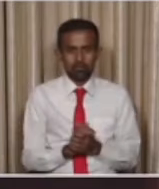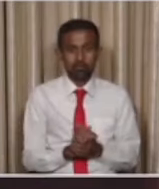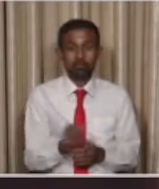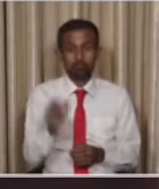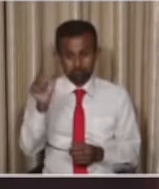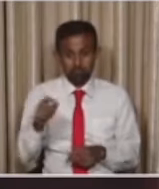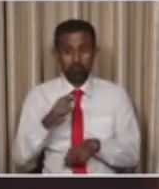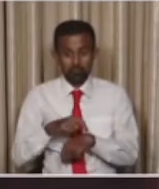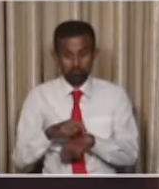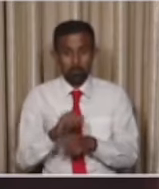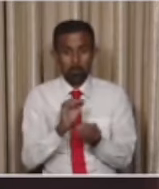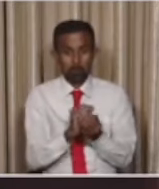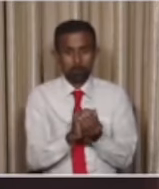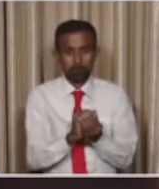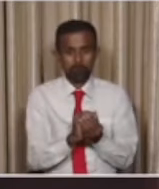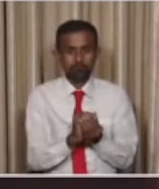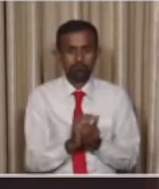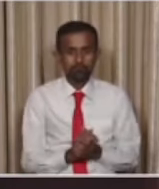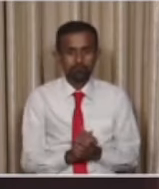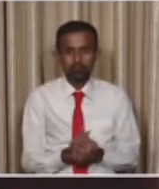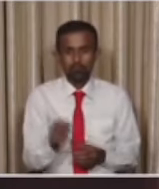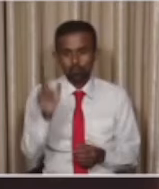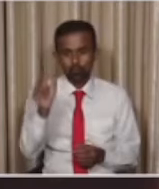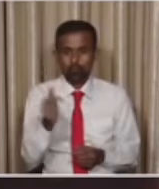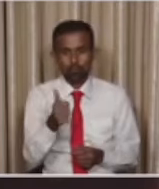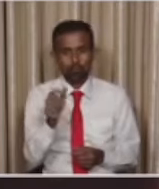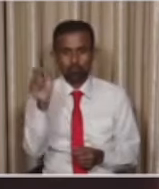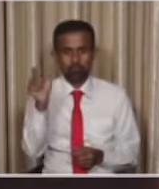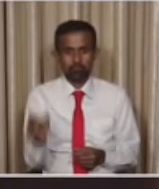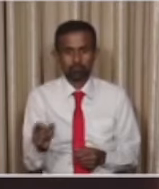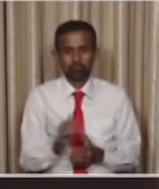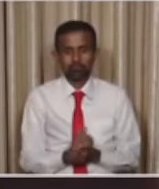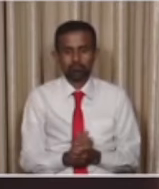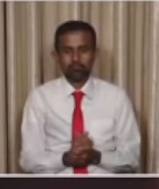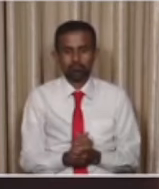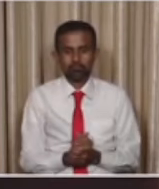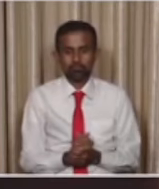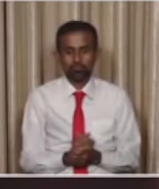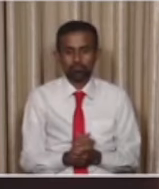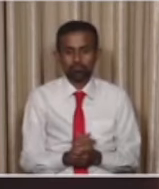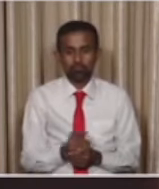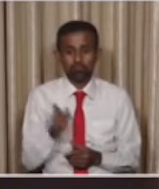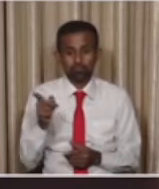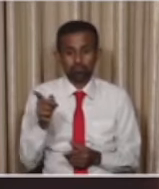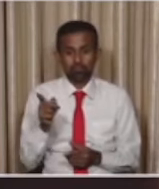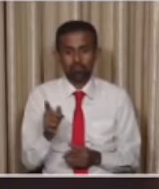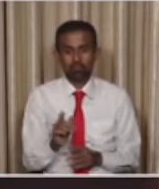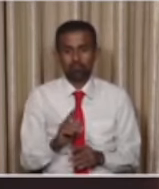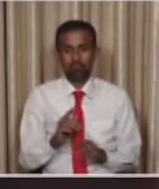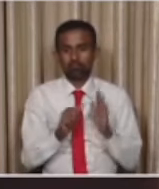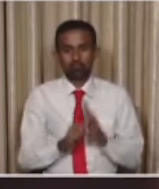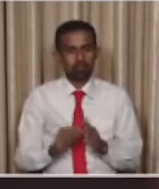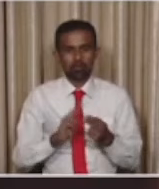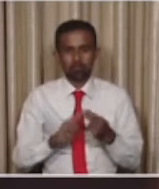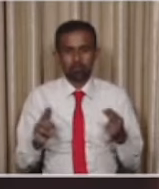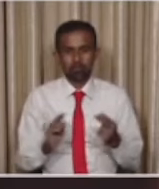ඔබතුමාට තව කාලය තියෙනවා ඔබතුමා හොඳ මිනිසෙක් නෑ මේ ඔබතුමා ඔය මේකේ වැටලා ඉන්න එපා නිසා